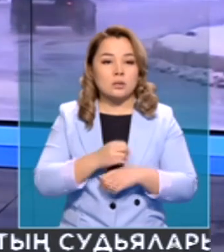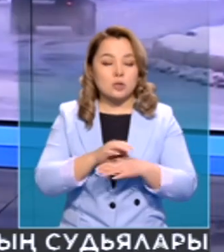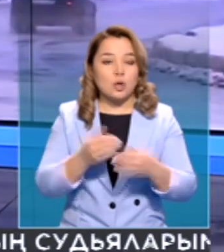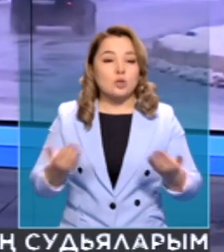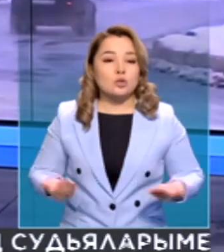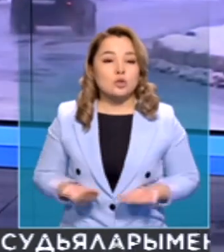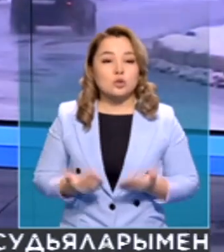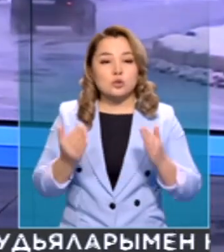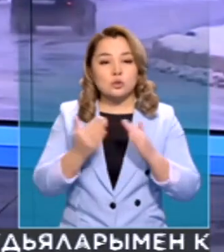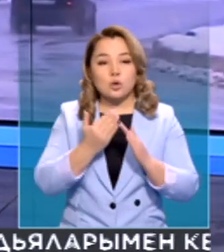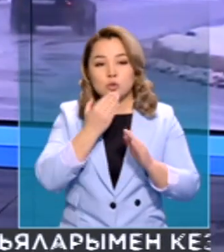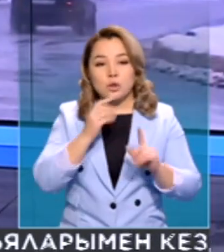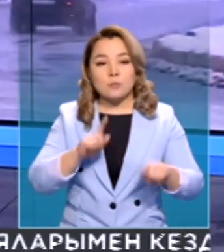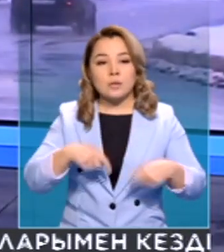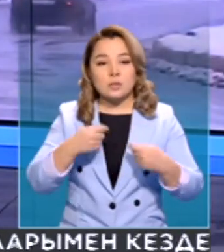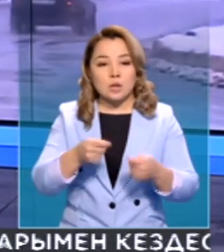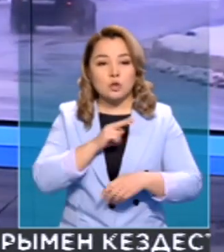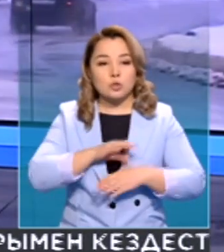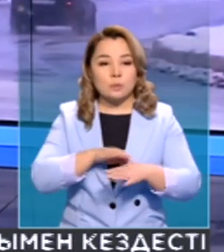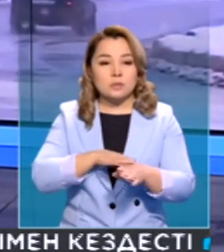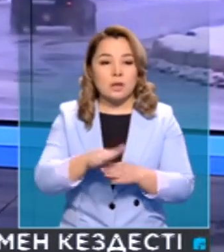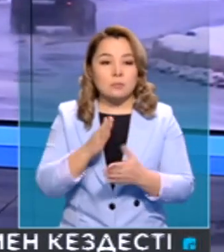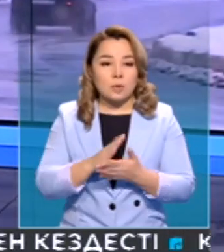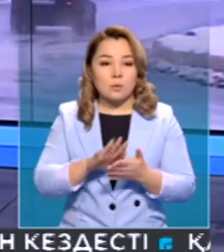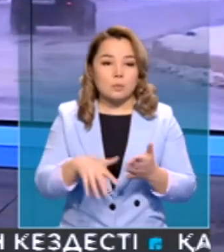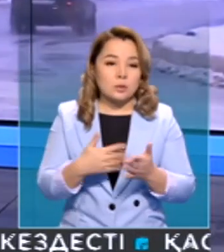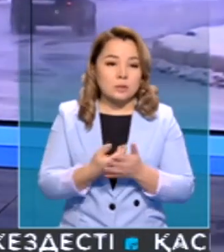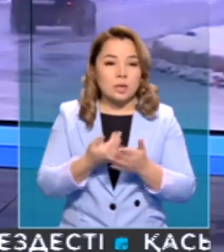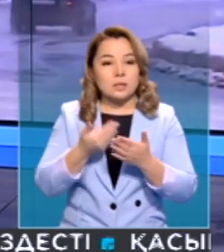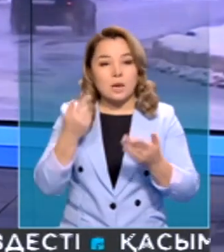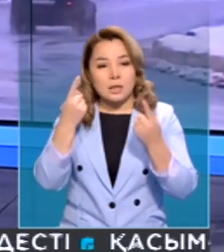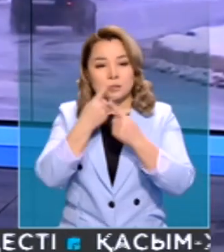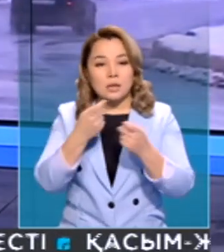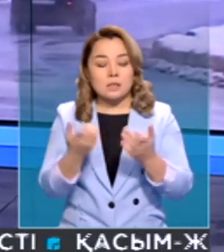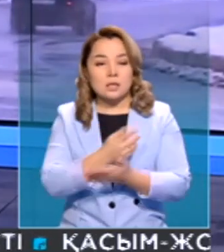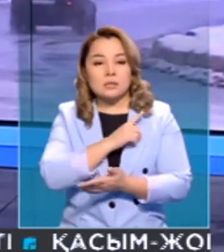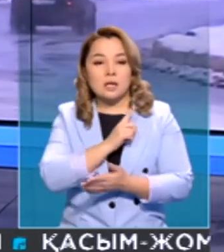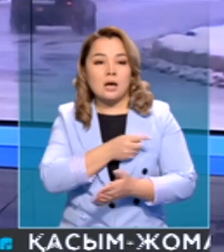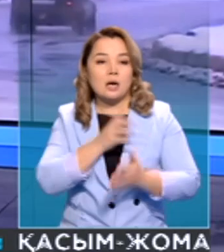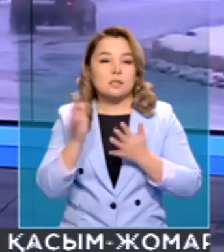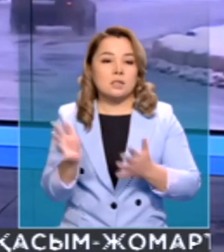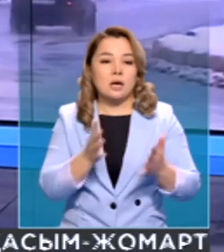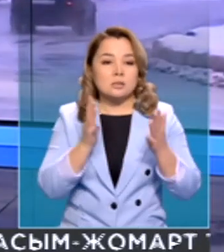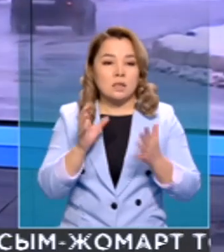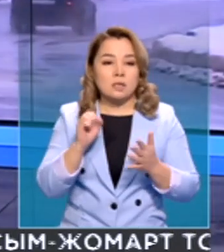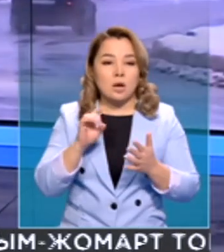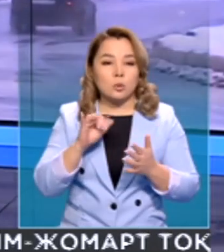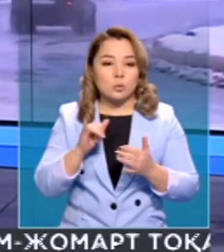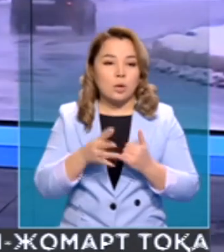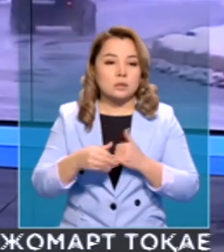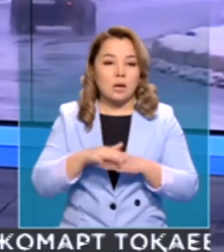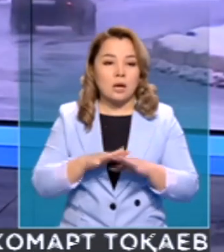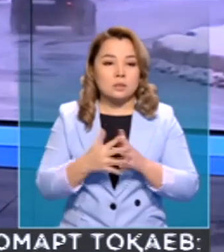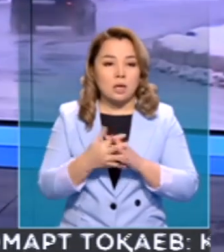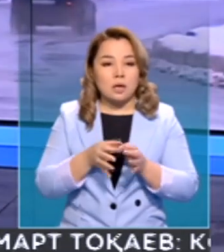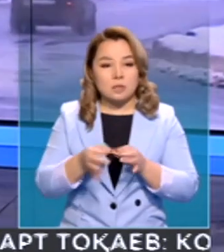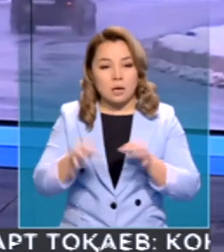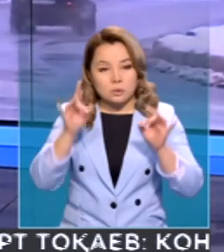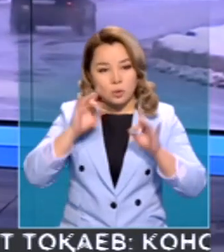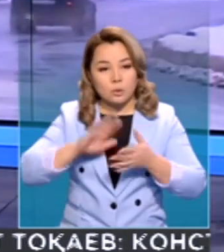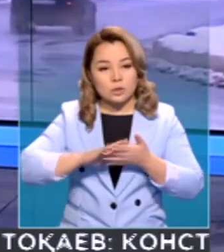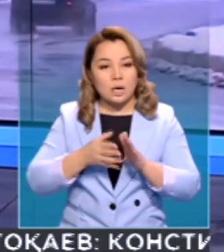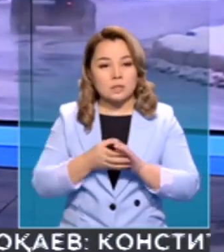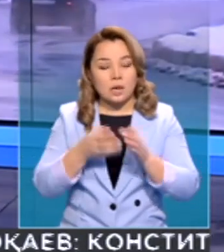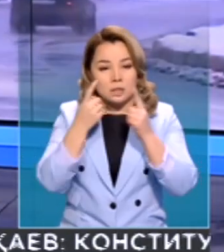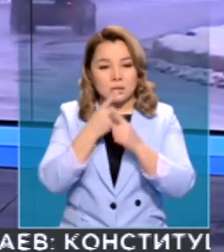үйлерге жылу беру жұмысы да жүріп жатыр. Бұған дейін хабарлағанымыздай, қатты дауылдан кейін Сарысу ауданында табиғи сипаттағы төтенше жағдай